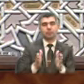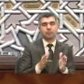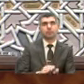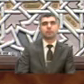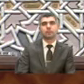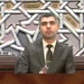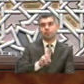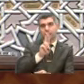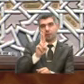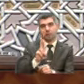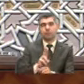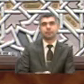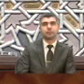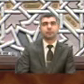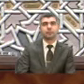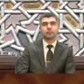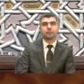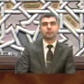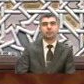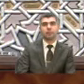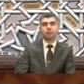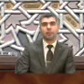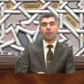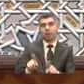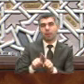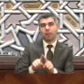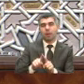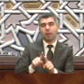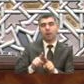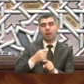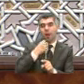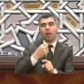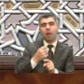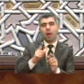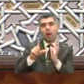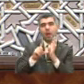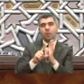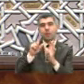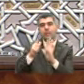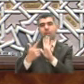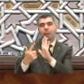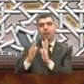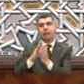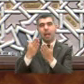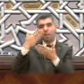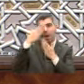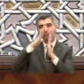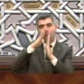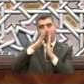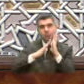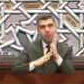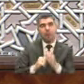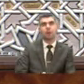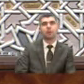سؤال أخير في القطاع وهو يتعلق بتفعيل الفصل 17 من الدستور للسيدات والسادة النواب المحترمين من فريق